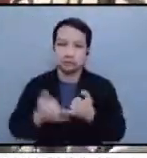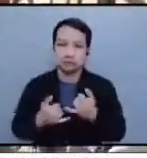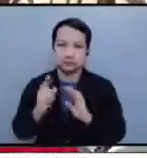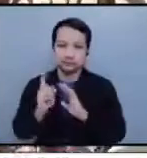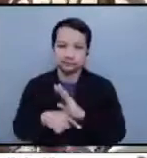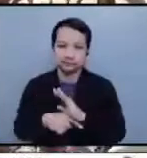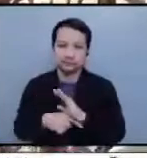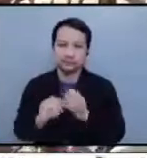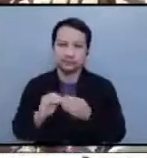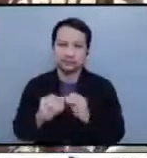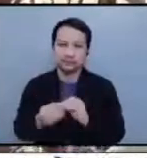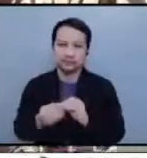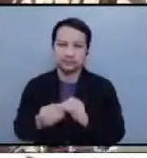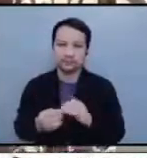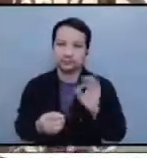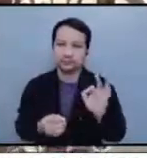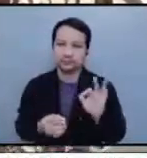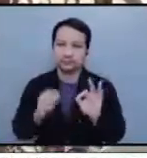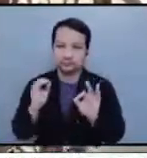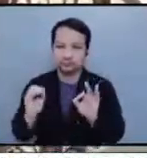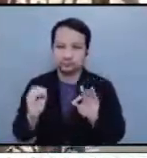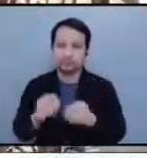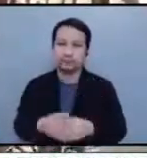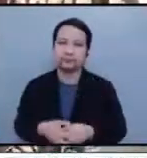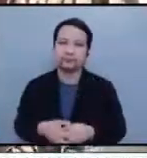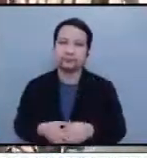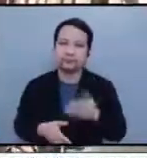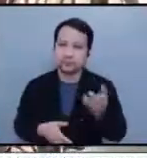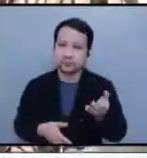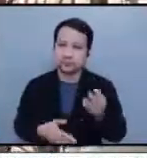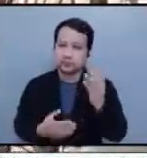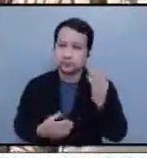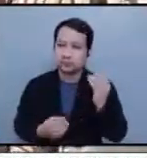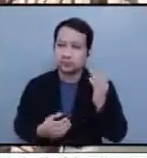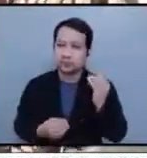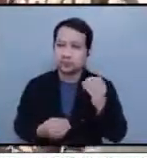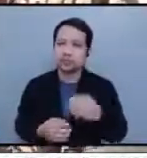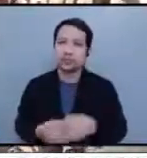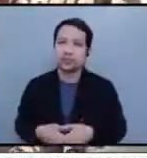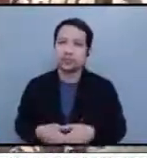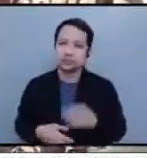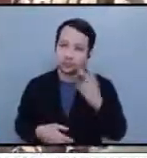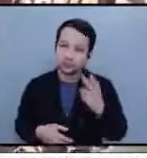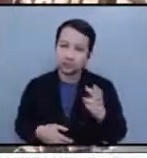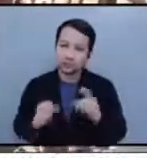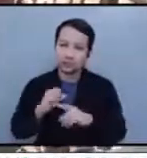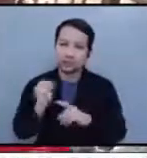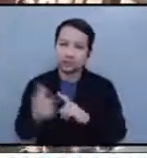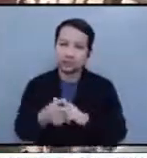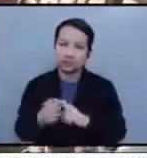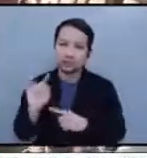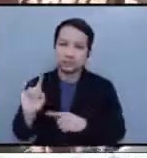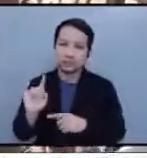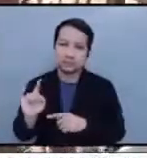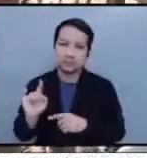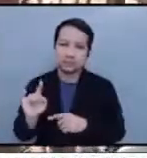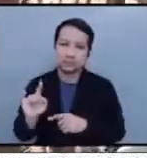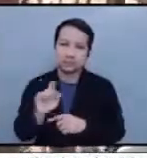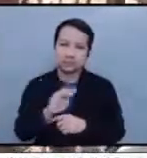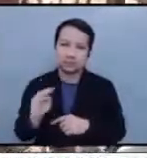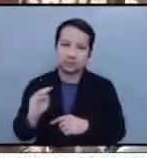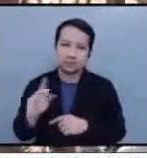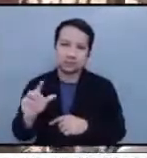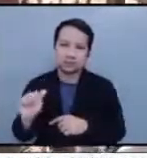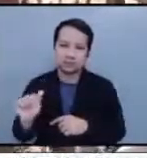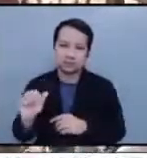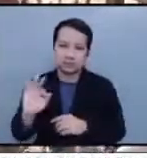ay numbers 9 and 0. At para sa iba pang ulat trapiko, silipin ang social media accounts ng MMDA, ang kanilang